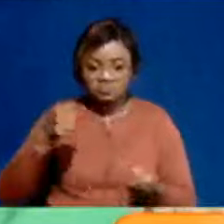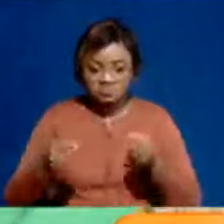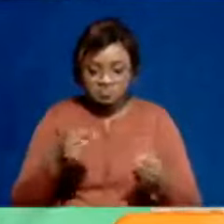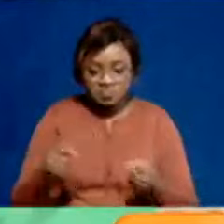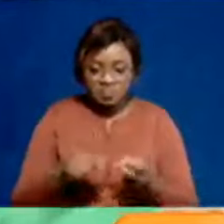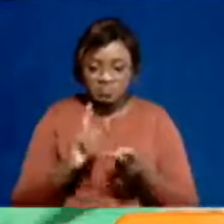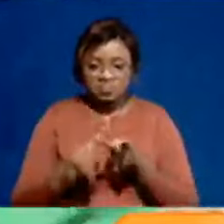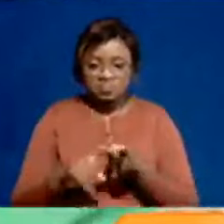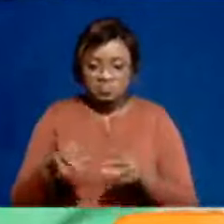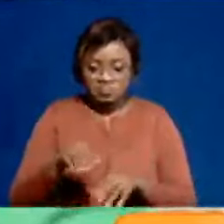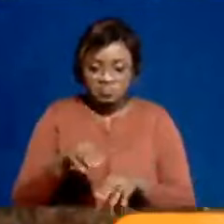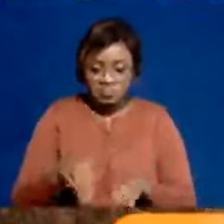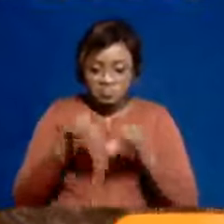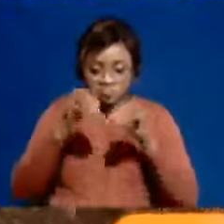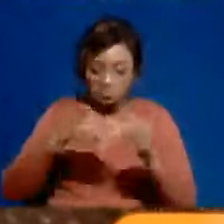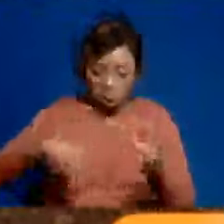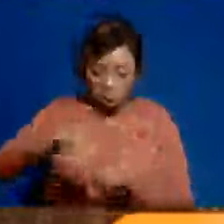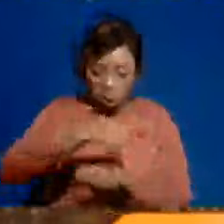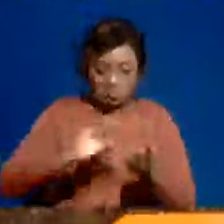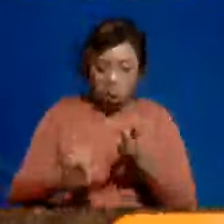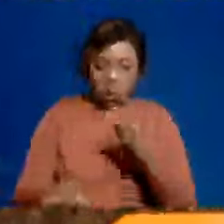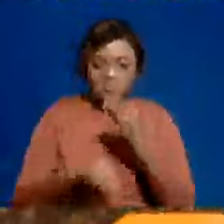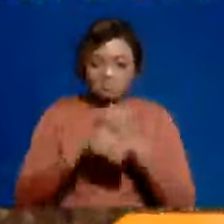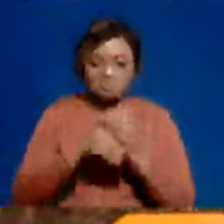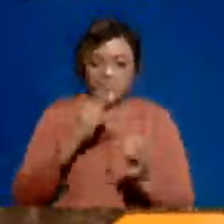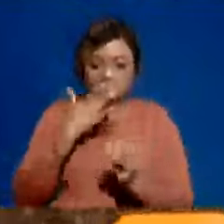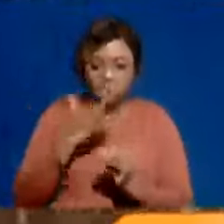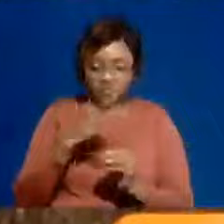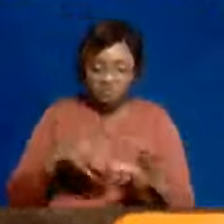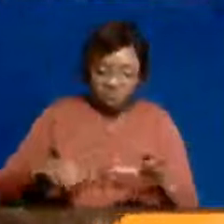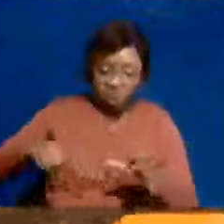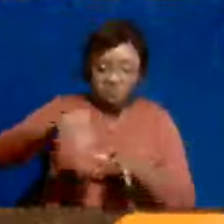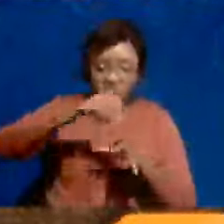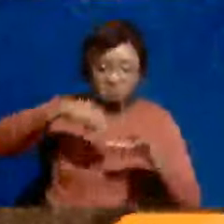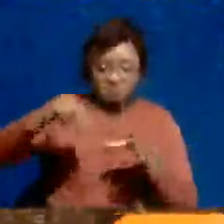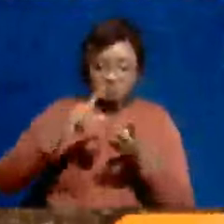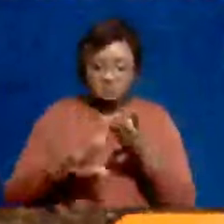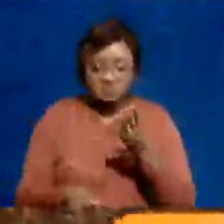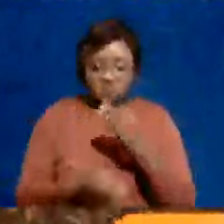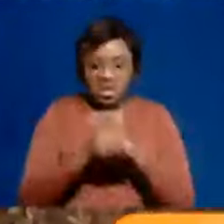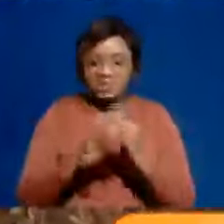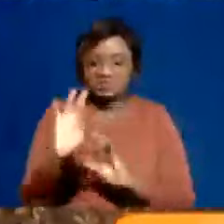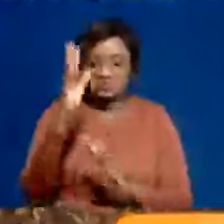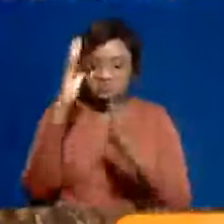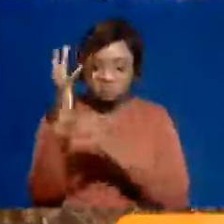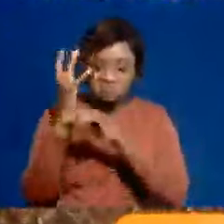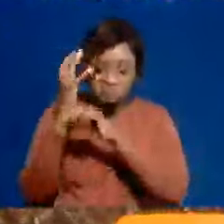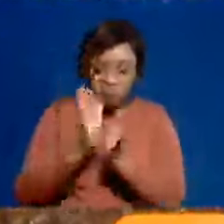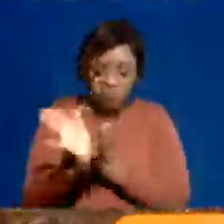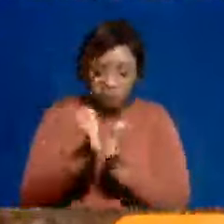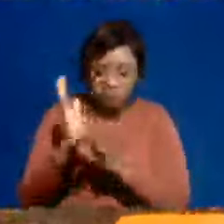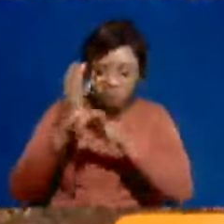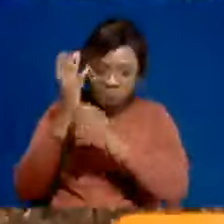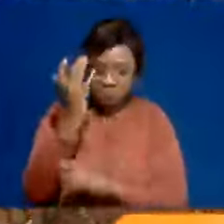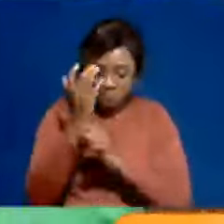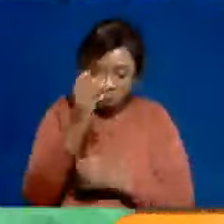mchanga, tukakusanyisha na chumvi, alafu tukaweka branches za miti na tukaweka rice